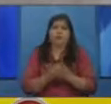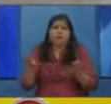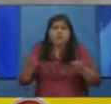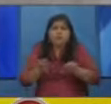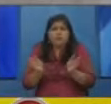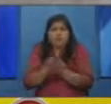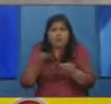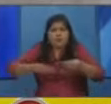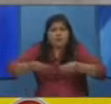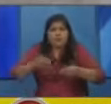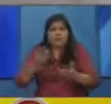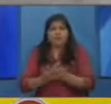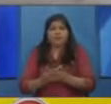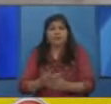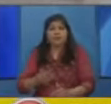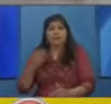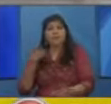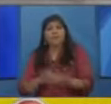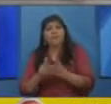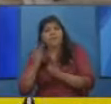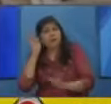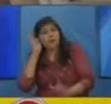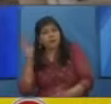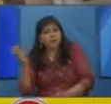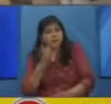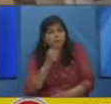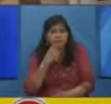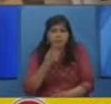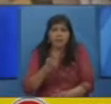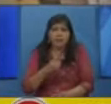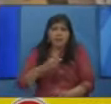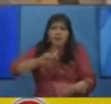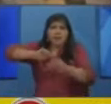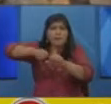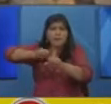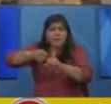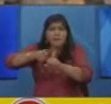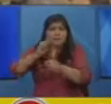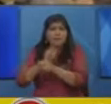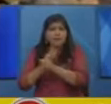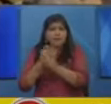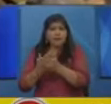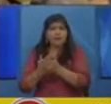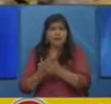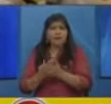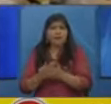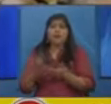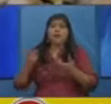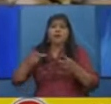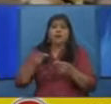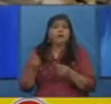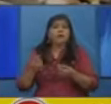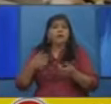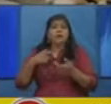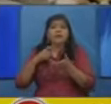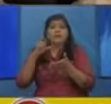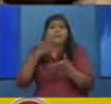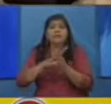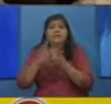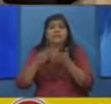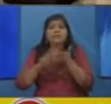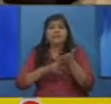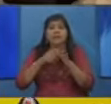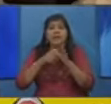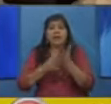थे। तभी मंजूर भाई को कहीं से पता चला कि पेंसिल निर्माण में पॉपुलर वुड यानी चिनार की